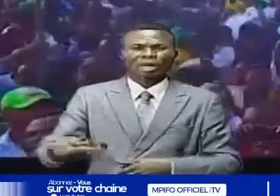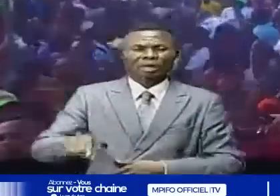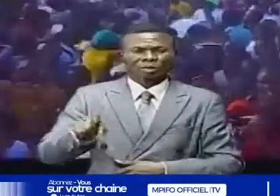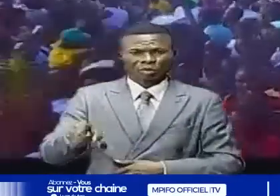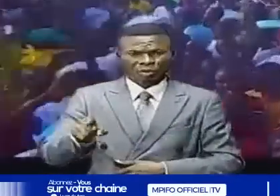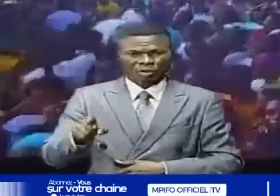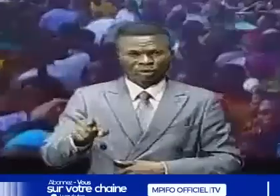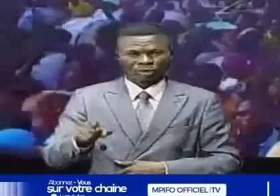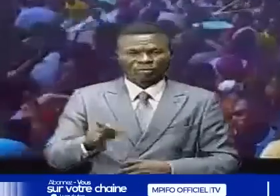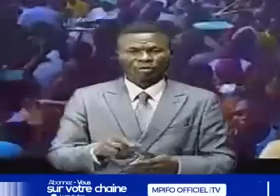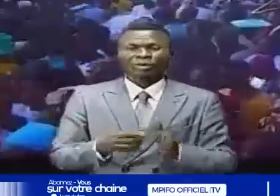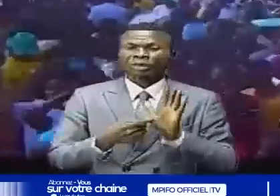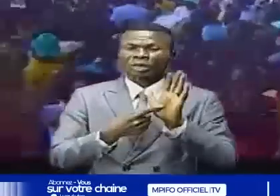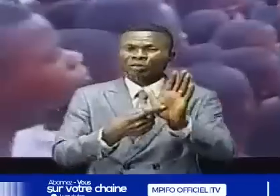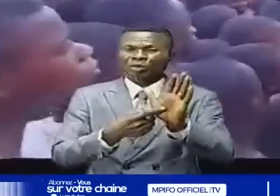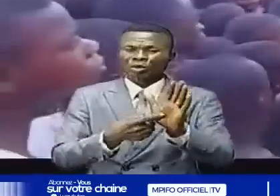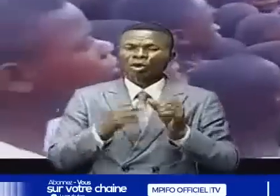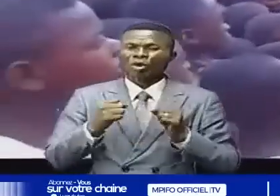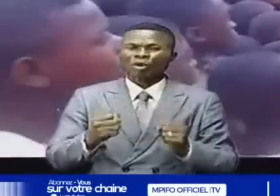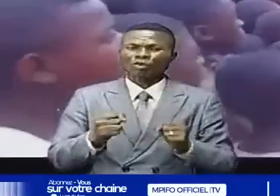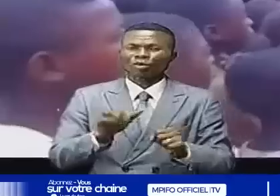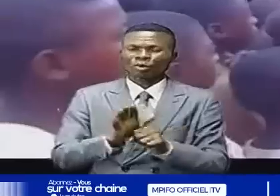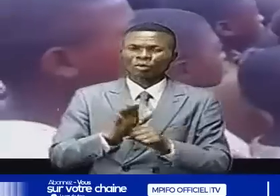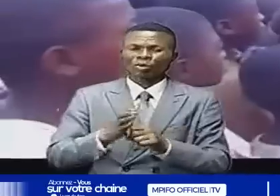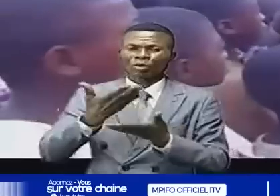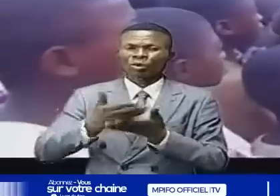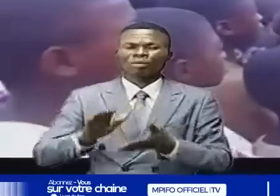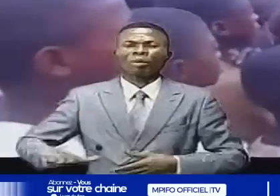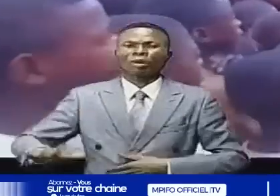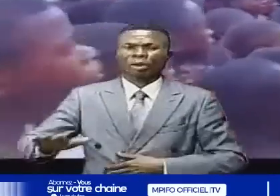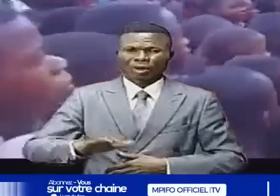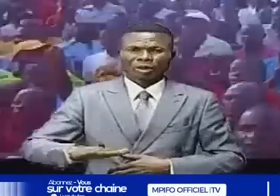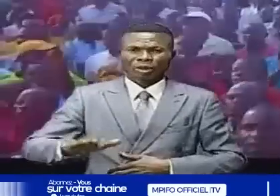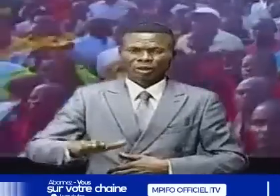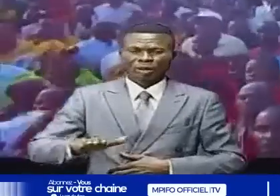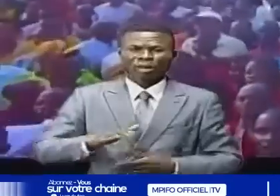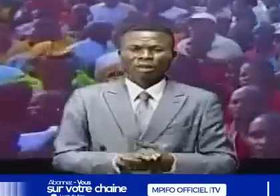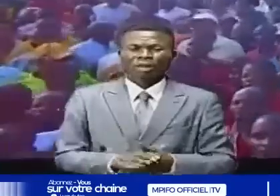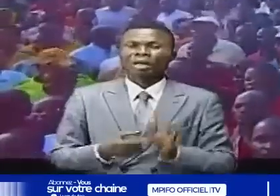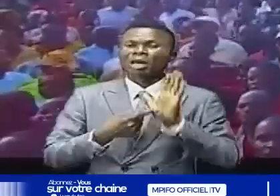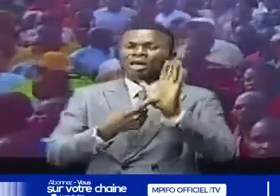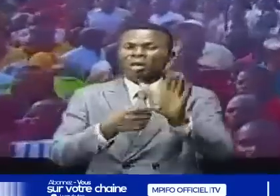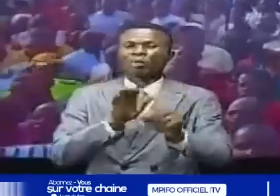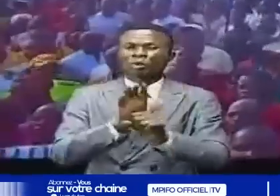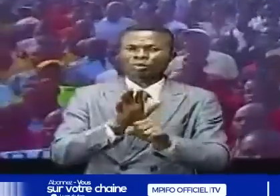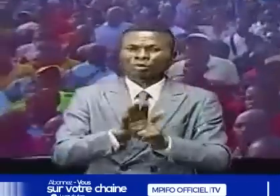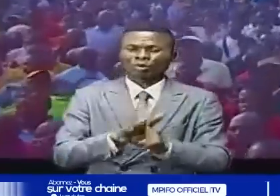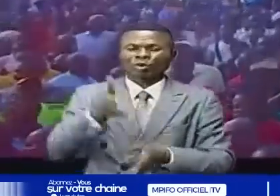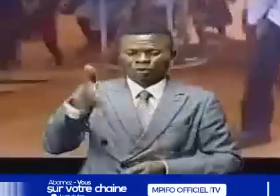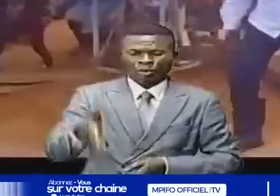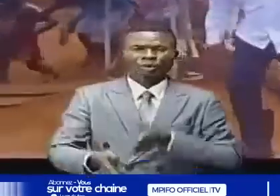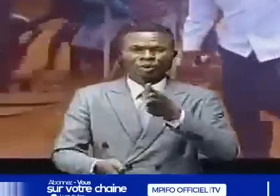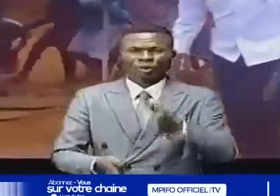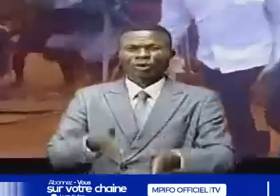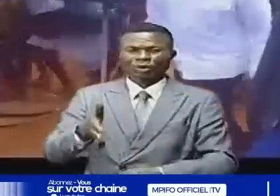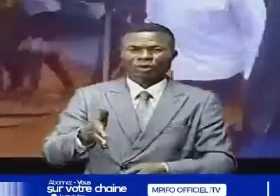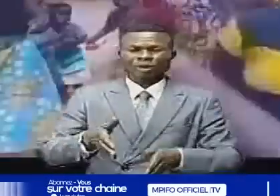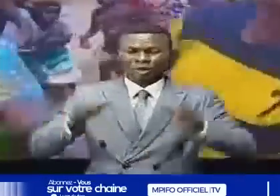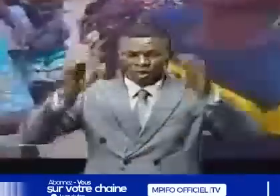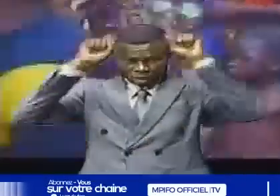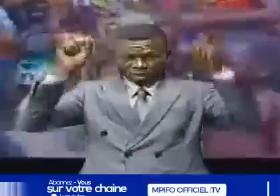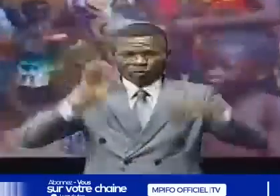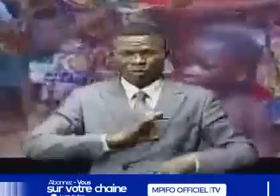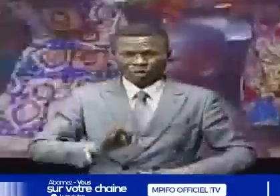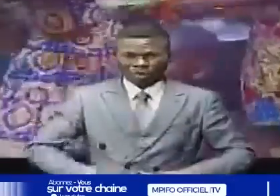que c'était une démonstration de force dans cette partie du pays. La foule a démontré à travers cette marche que le chef de l'État